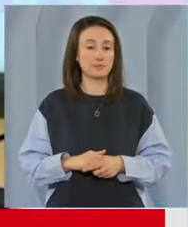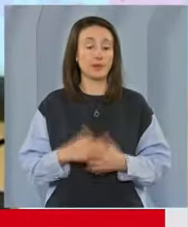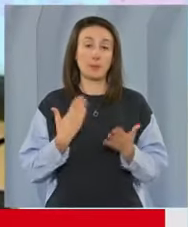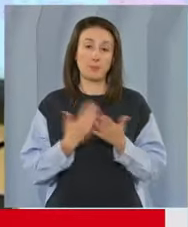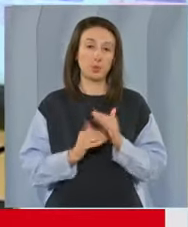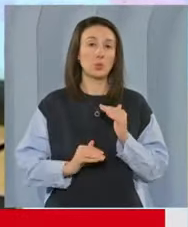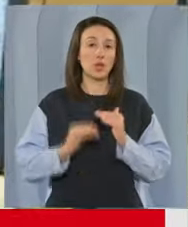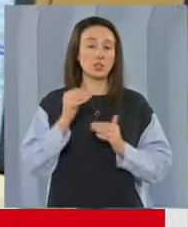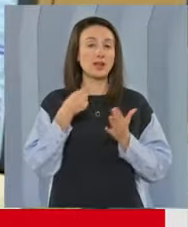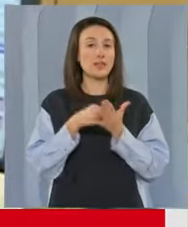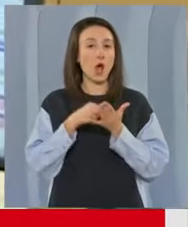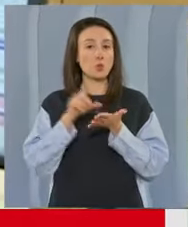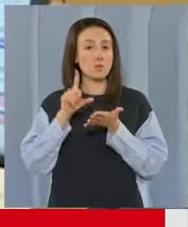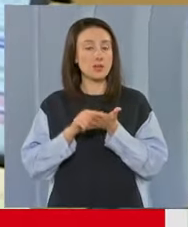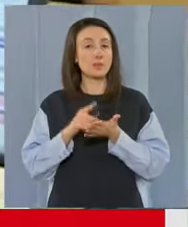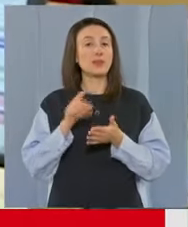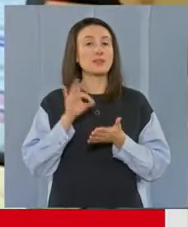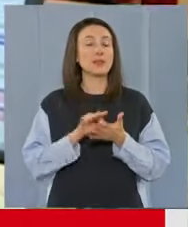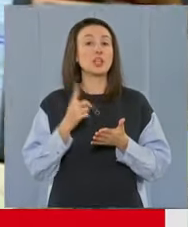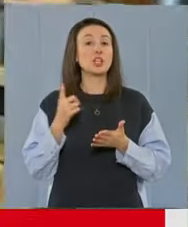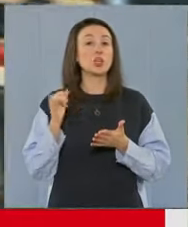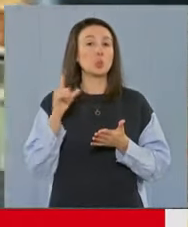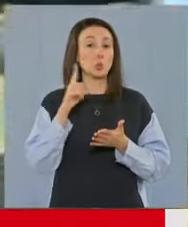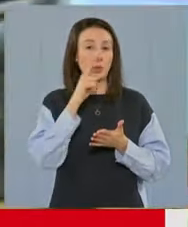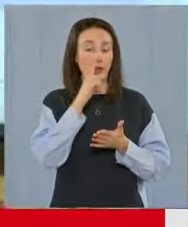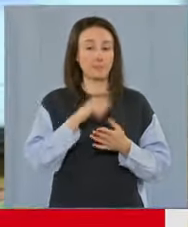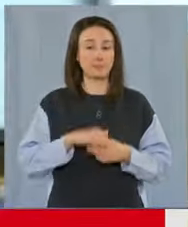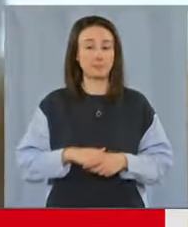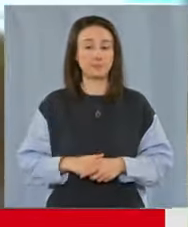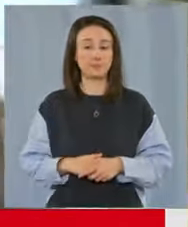creșterii salariului minim pe economie de la data de 1 iunie, potrivit unor surse guvernamentale.